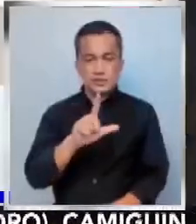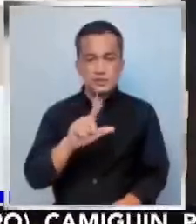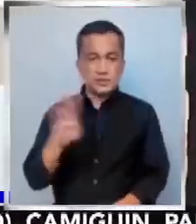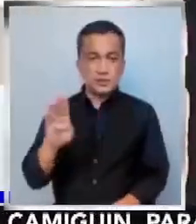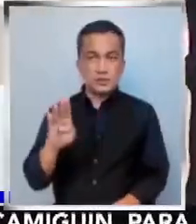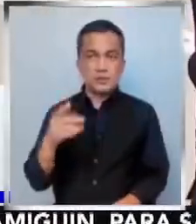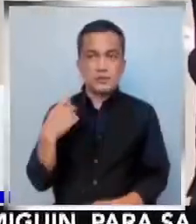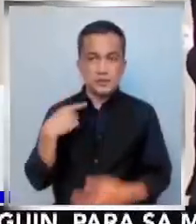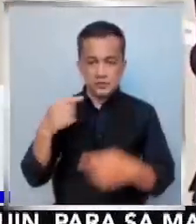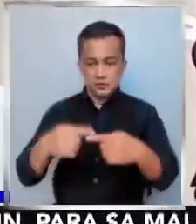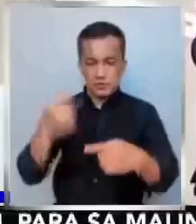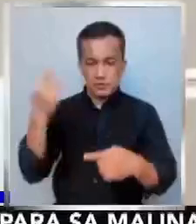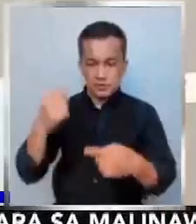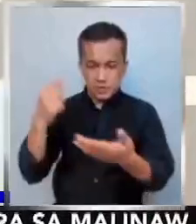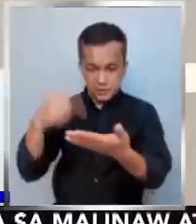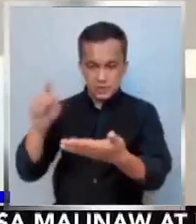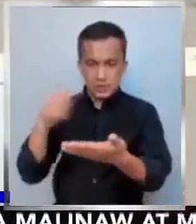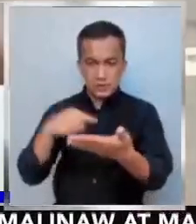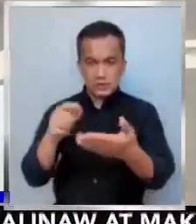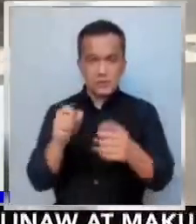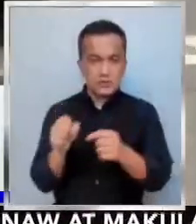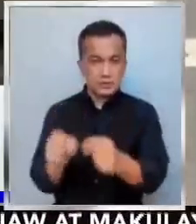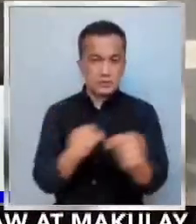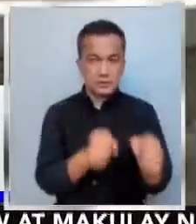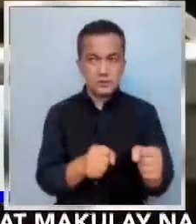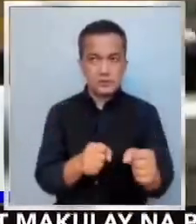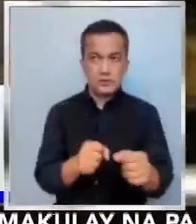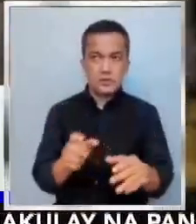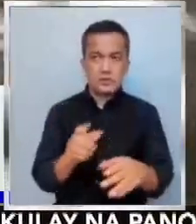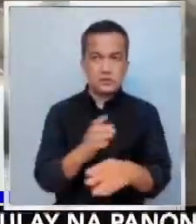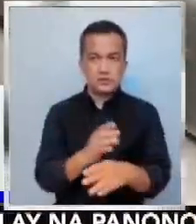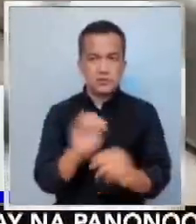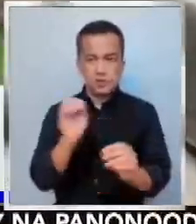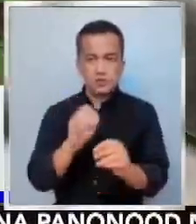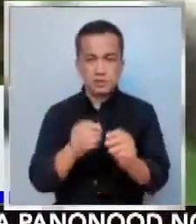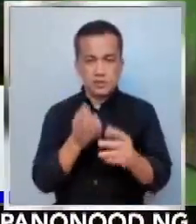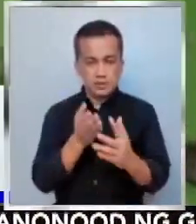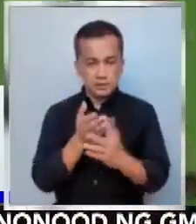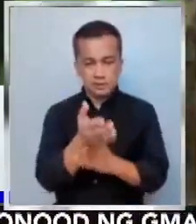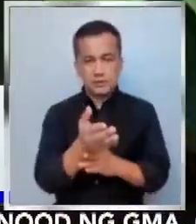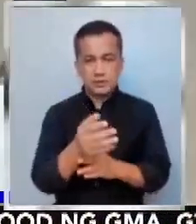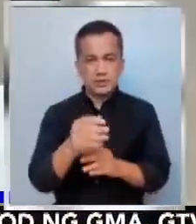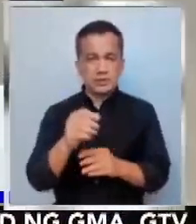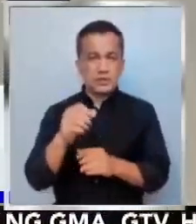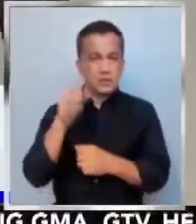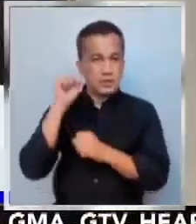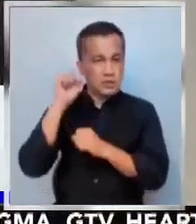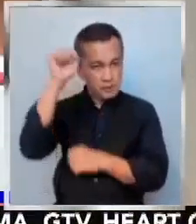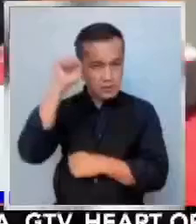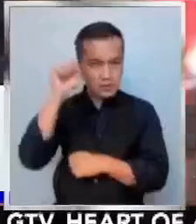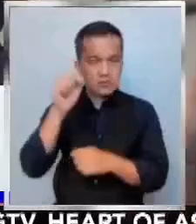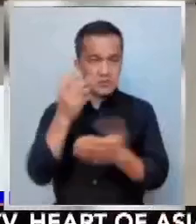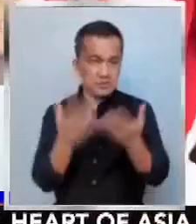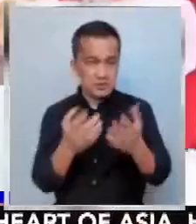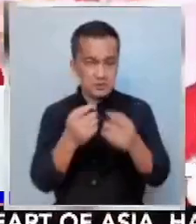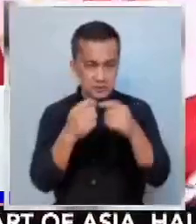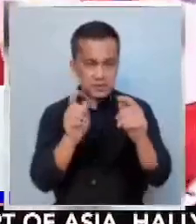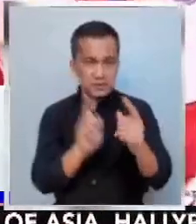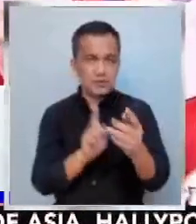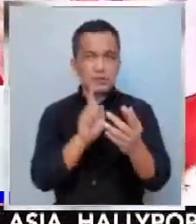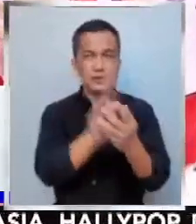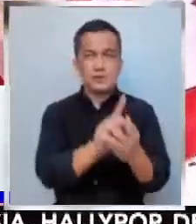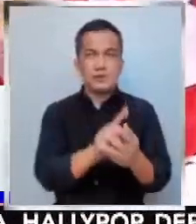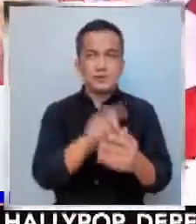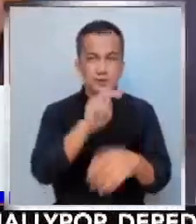kalsada para matiyak na walang makakalusot na militante na maaring magtatangkang makalapit sa National Museum.